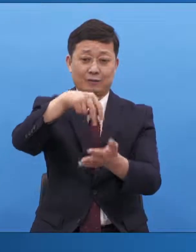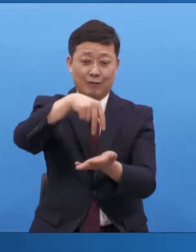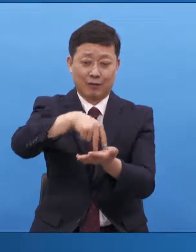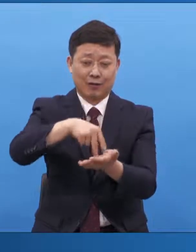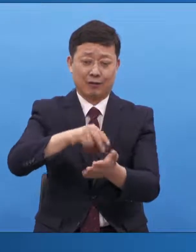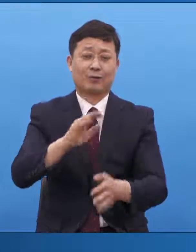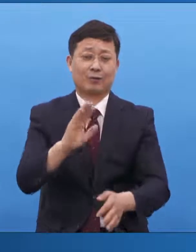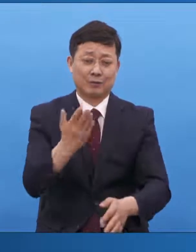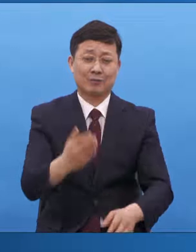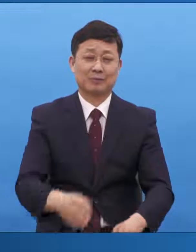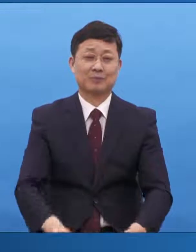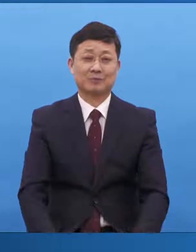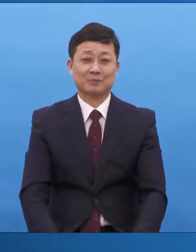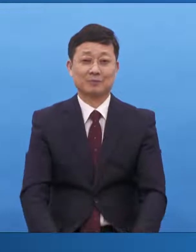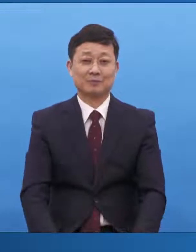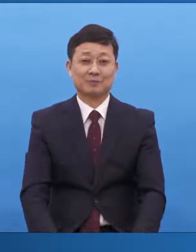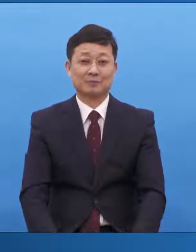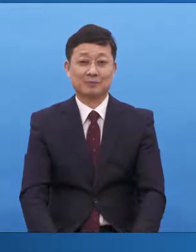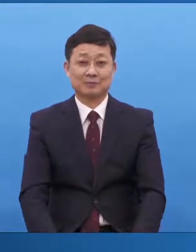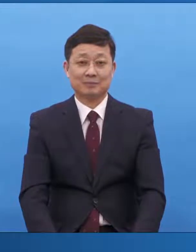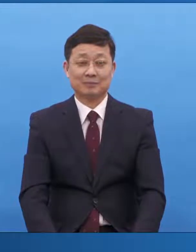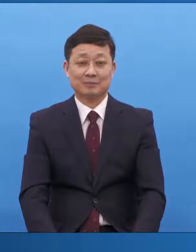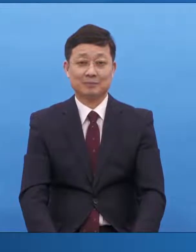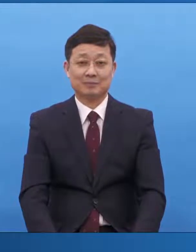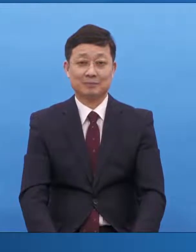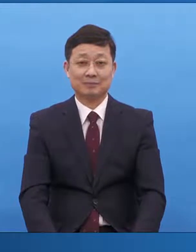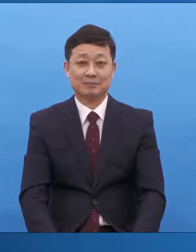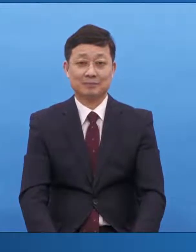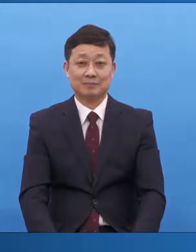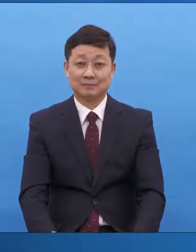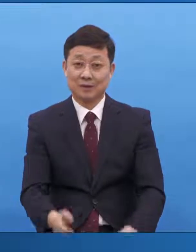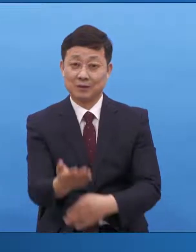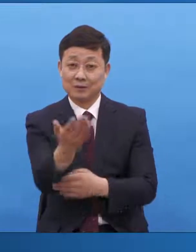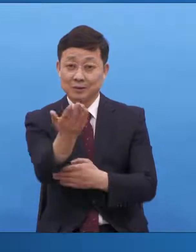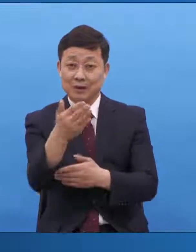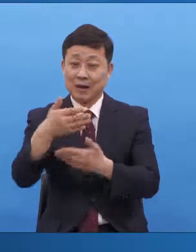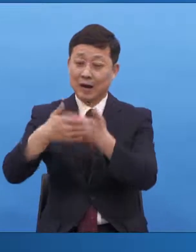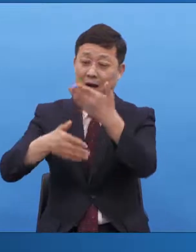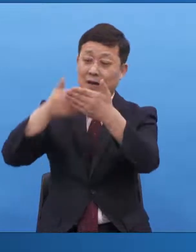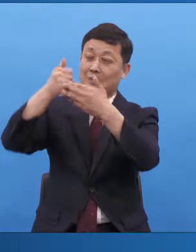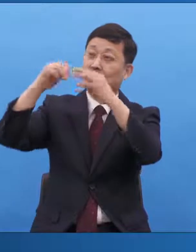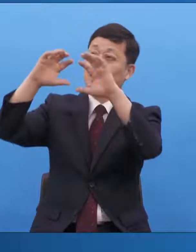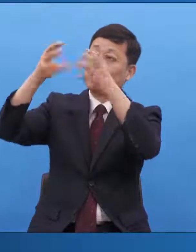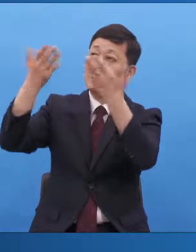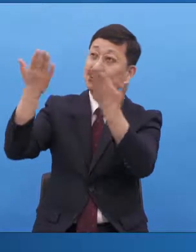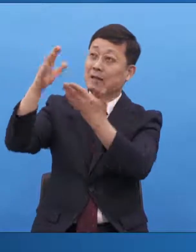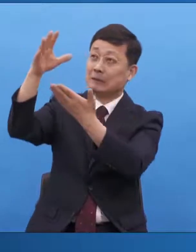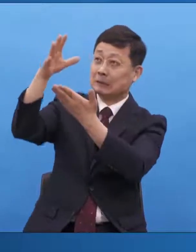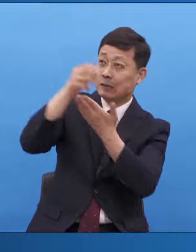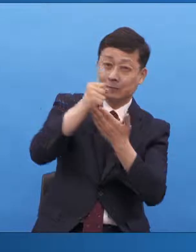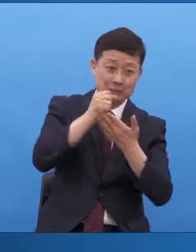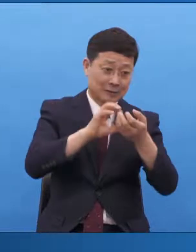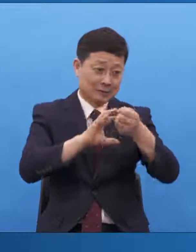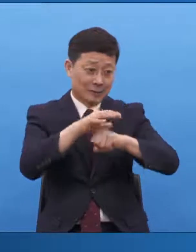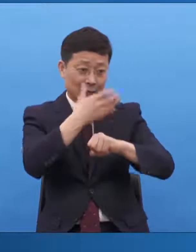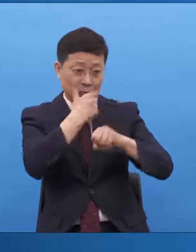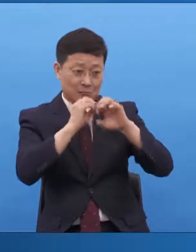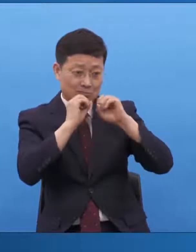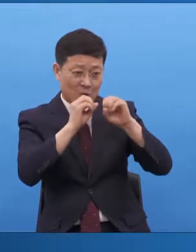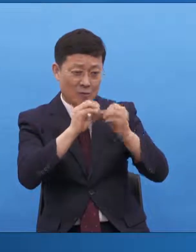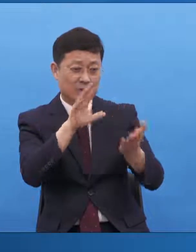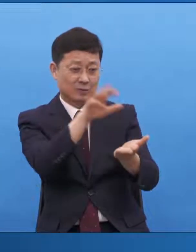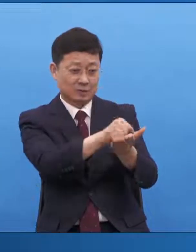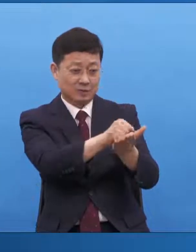보면 여러분은 드디어 하나님의 나라 일로 정복을 하게 돼요. Then ultimately you begin to conquer everything with the affairs of God's